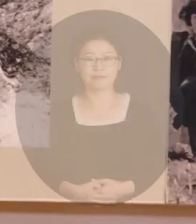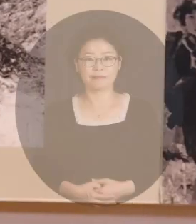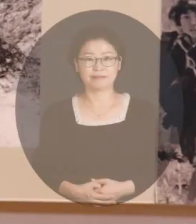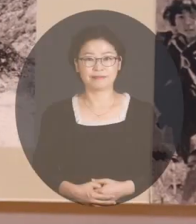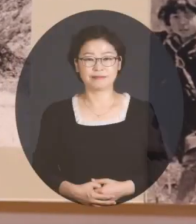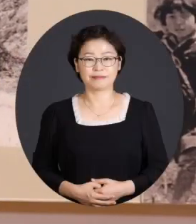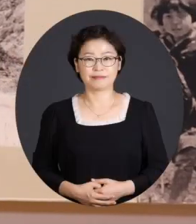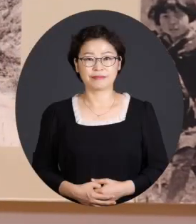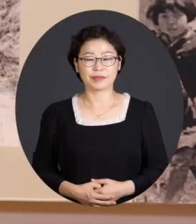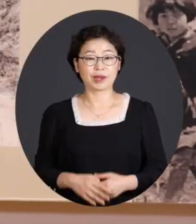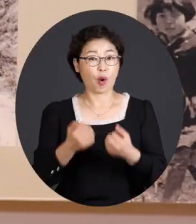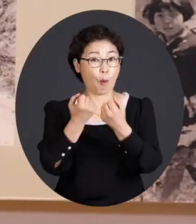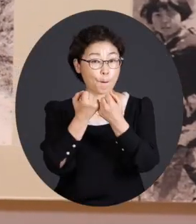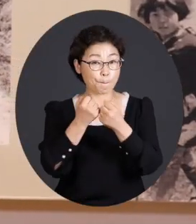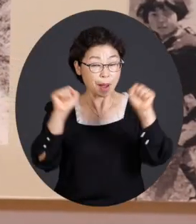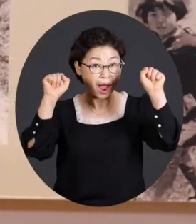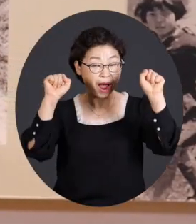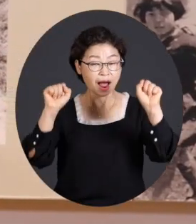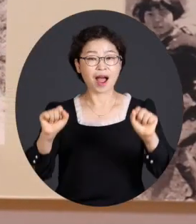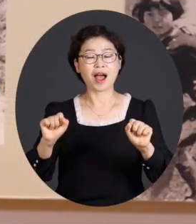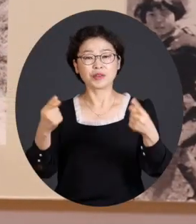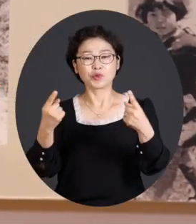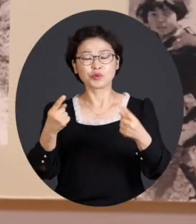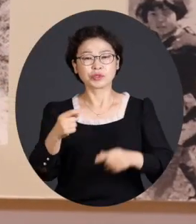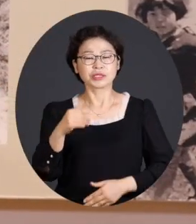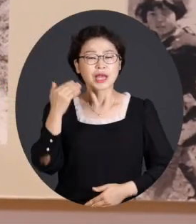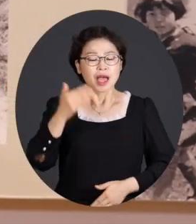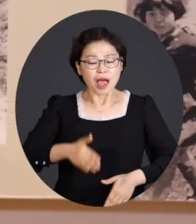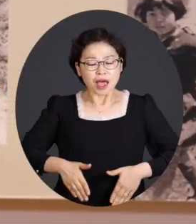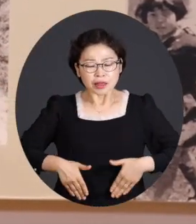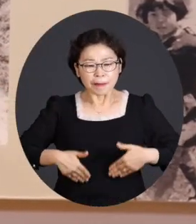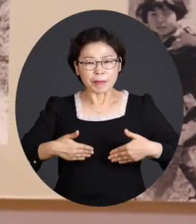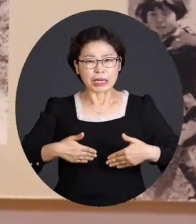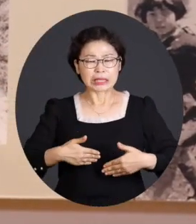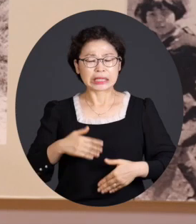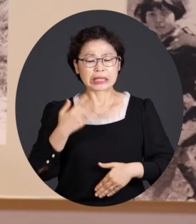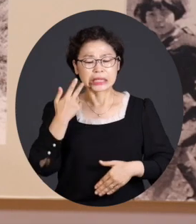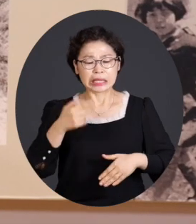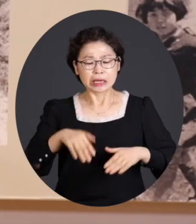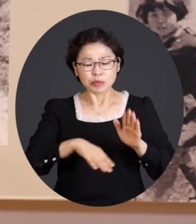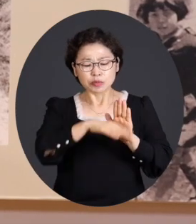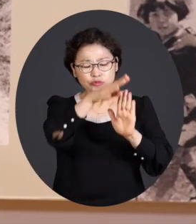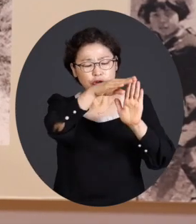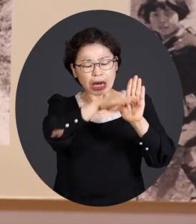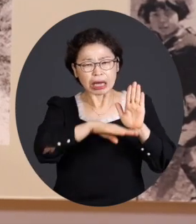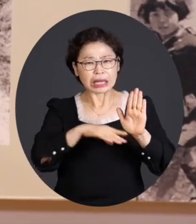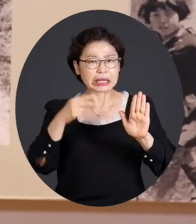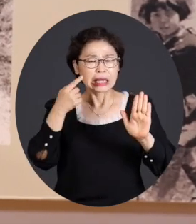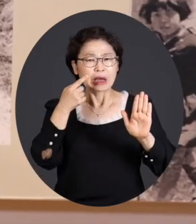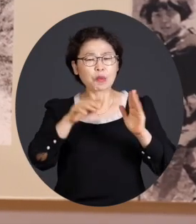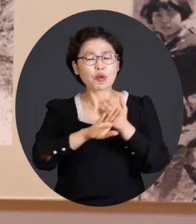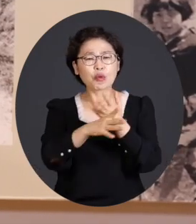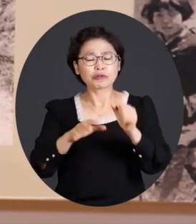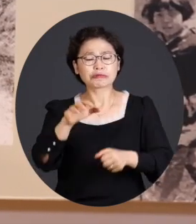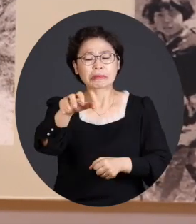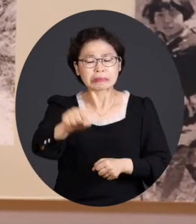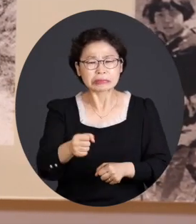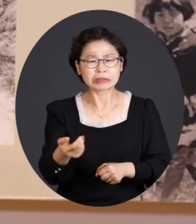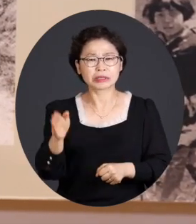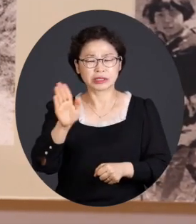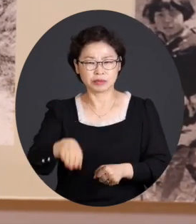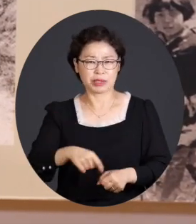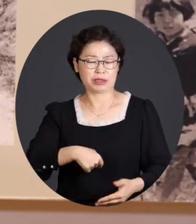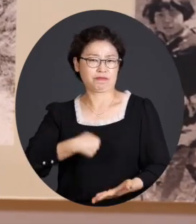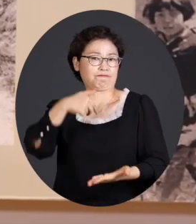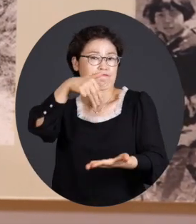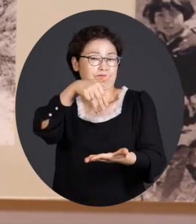이 광복과 동시에 이 남북이 외국 군대에게 점령됐지만 우리는 곧 통일된 자주